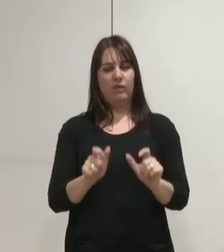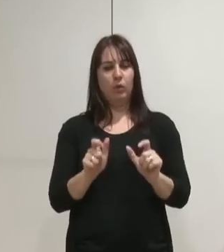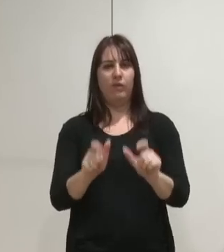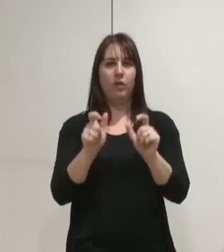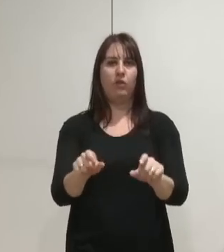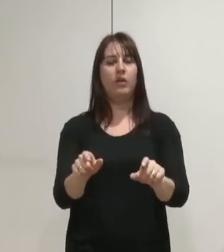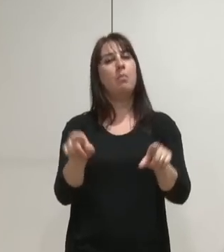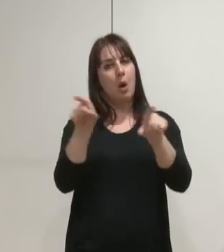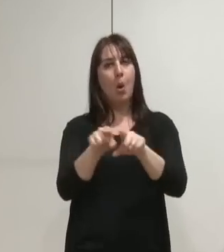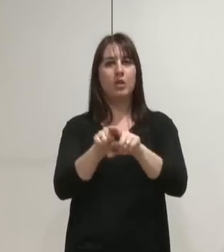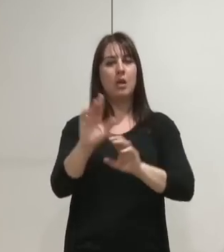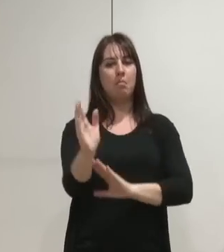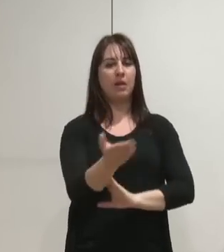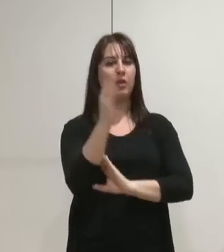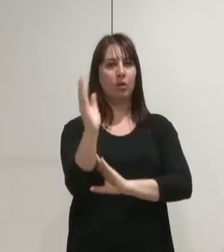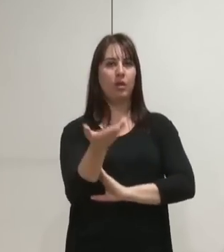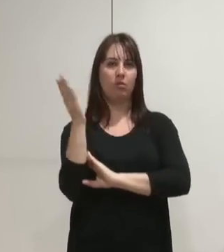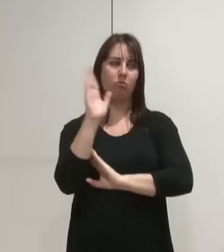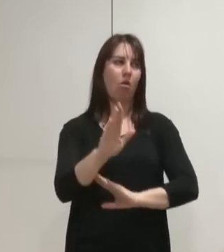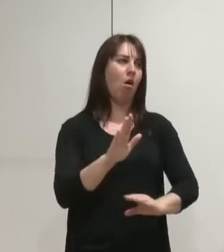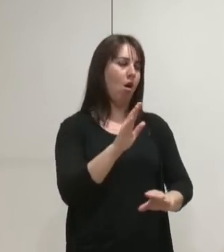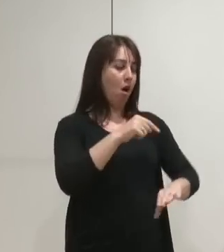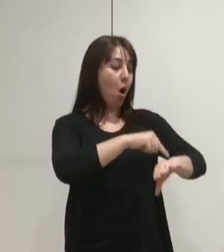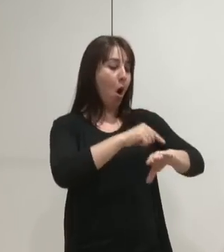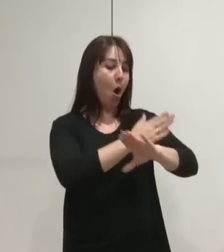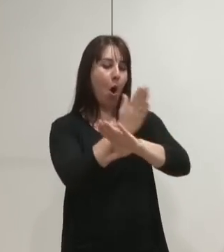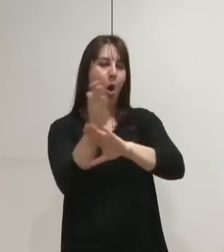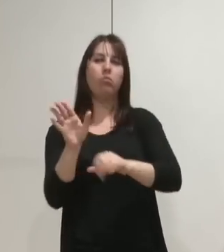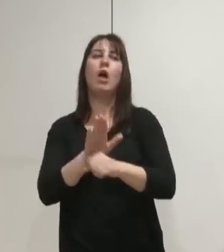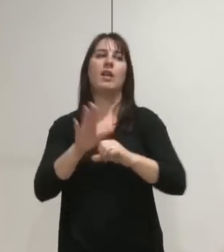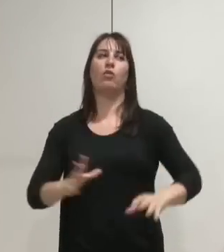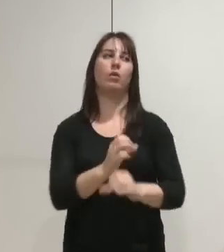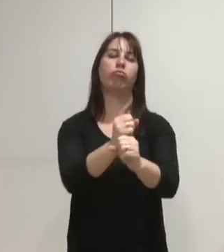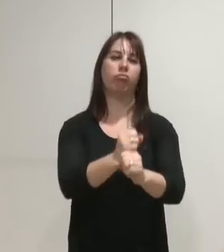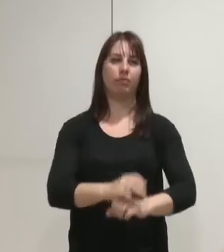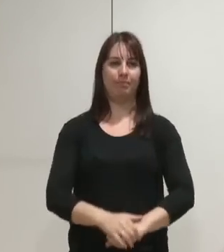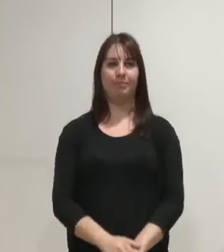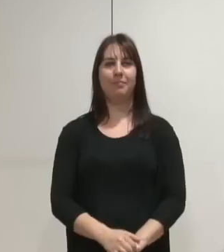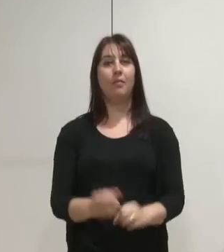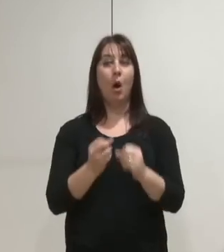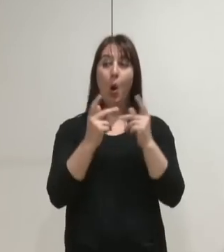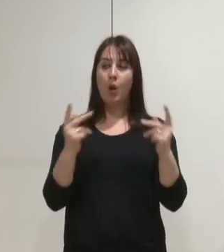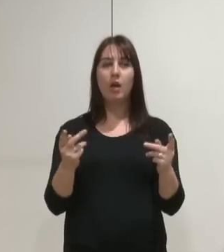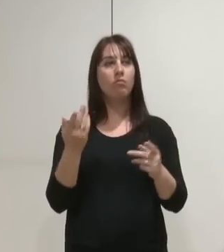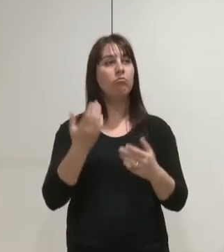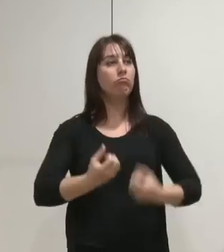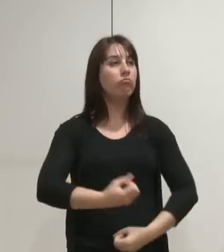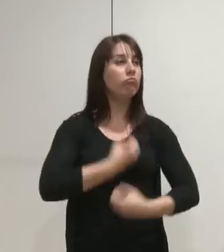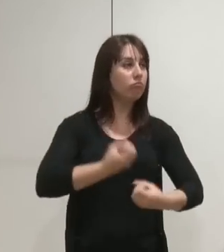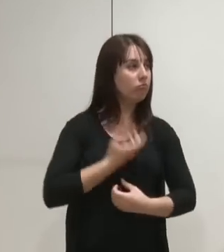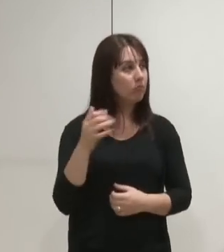présentations je crois que je vais m' limiter là vuure très bien merci il y a-t-il des